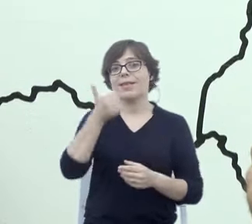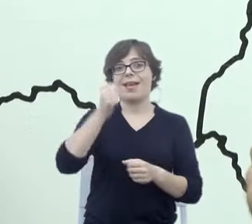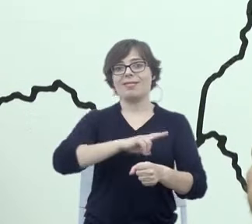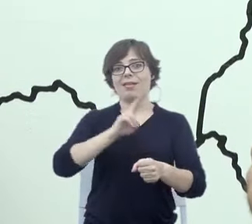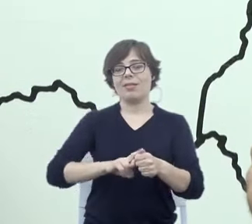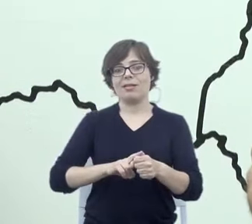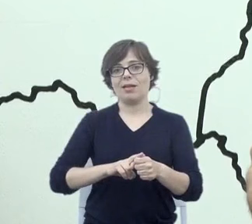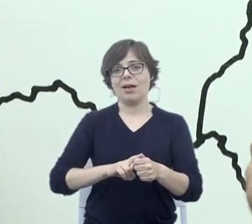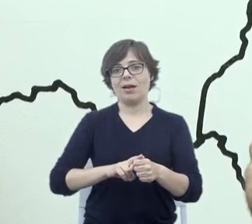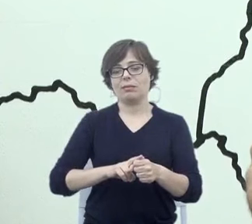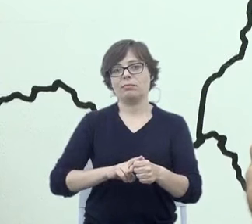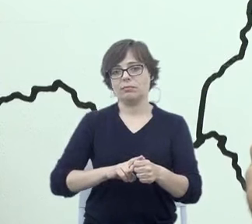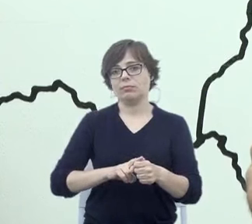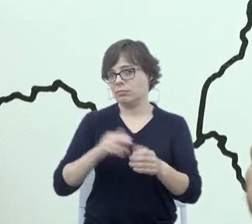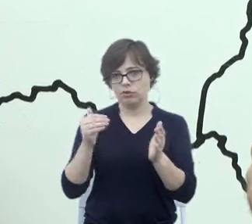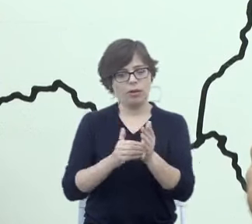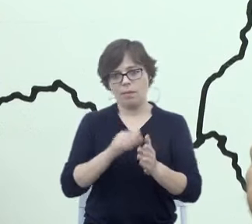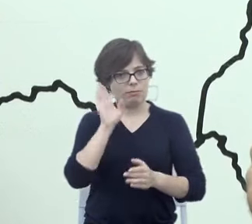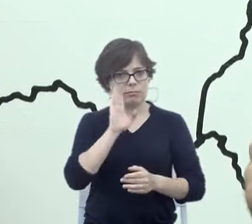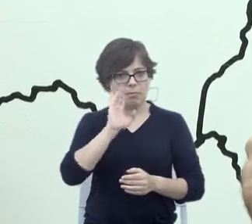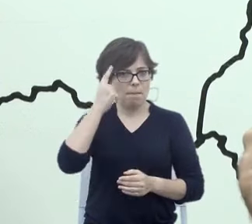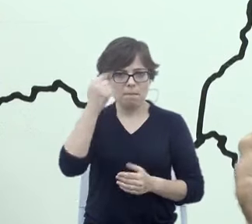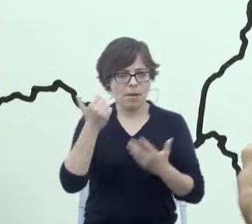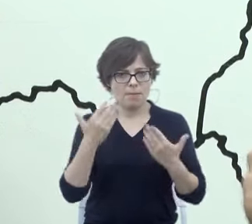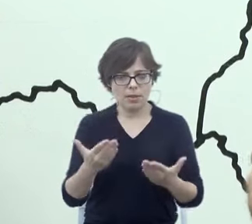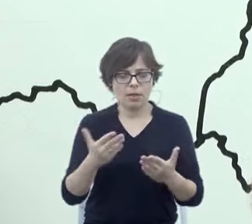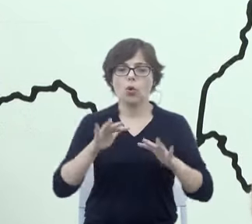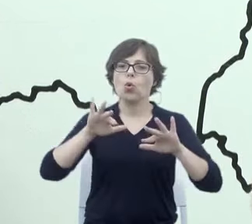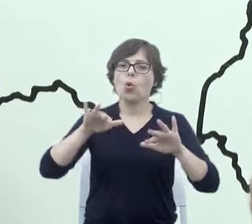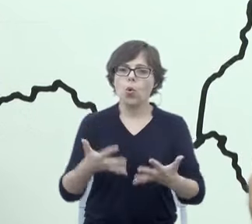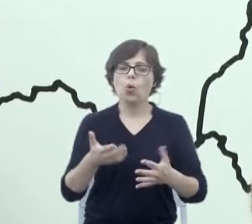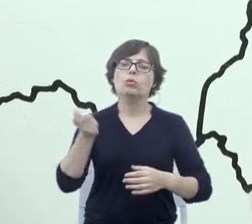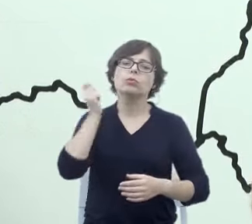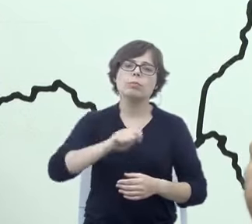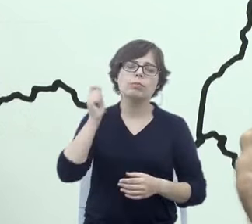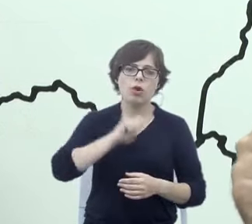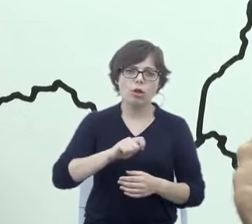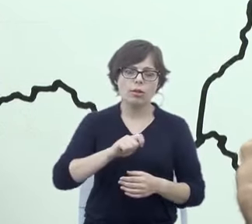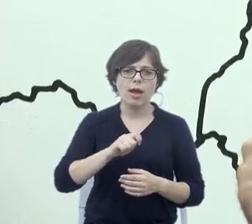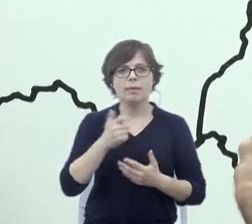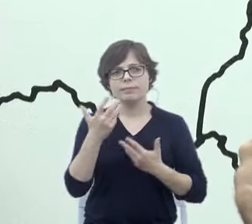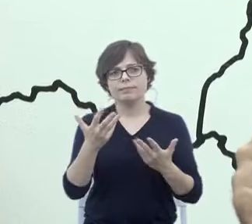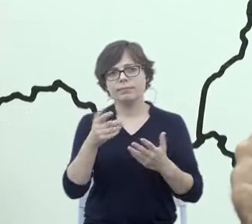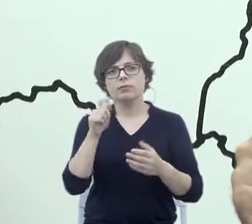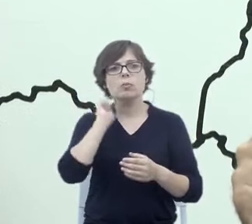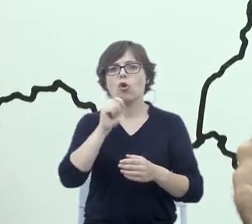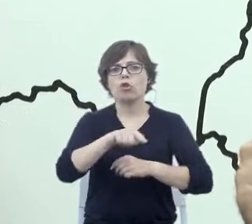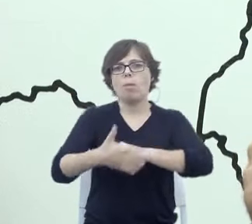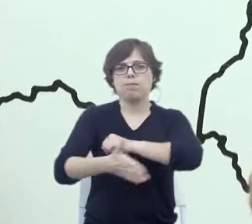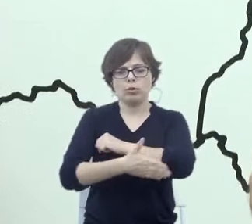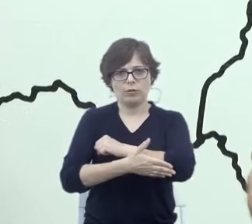możemy pominąć, powiedziałbym, zbrodni w pewnym sensie założycielskiej,